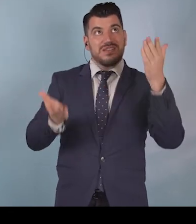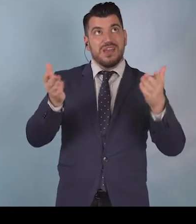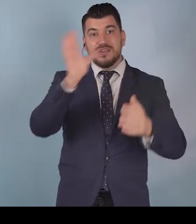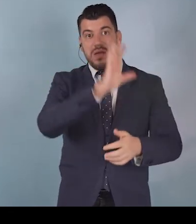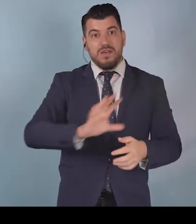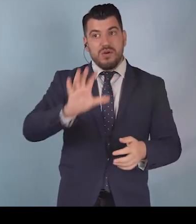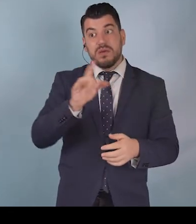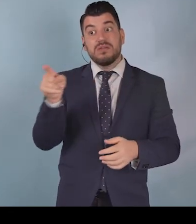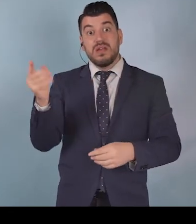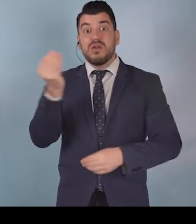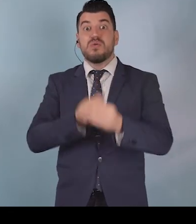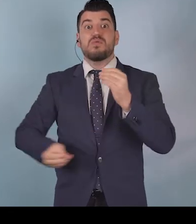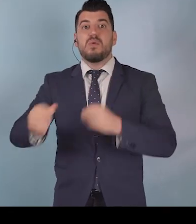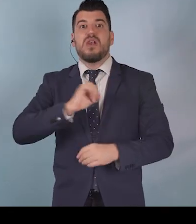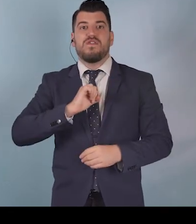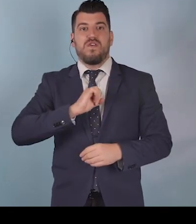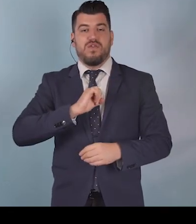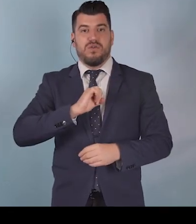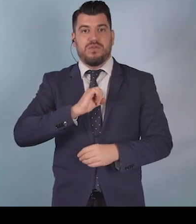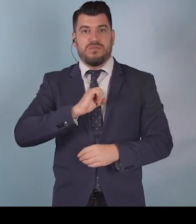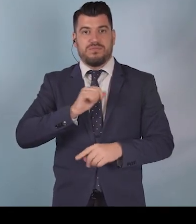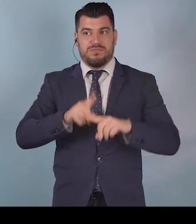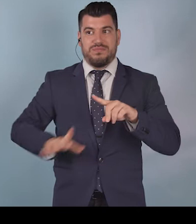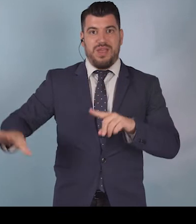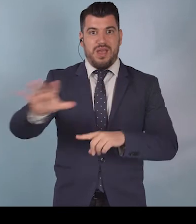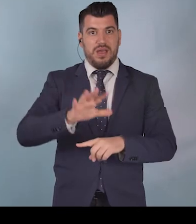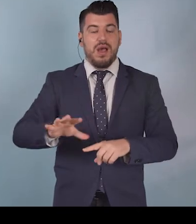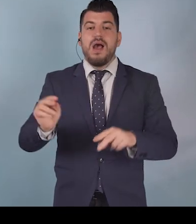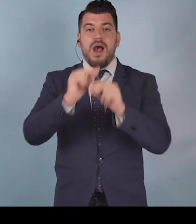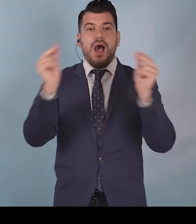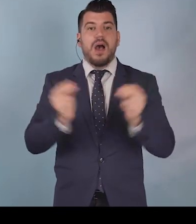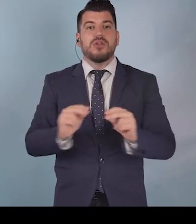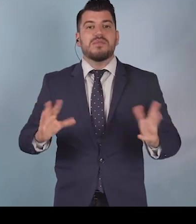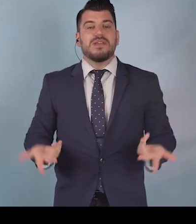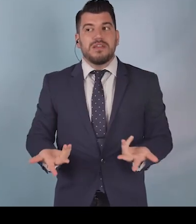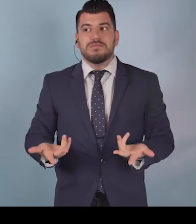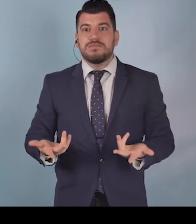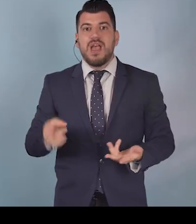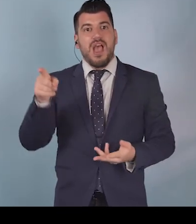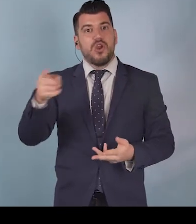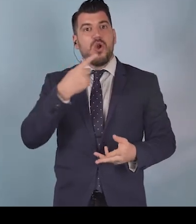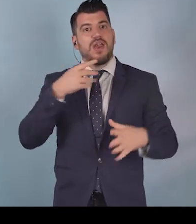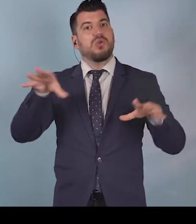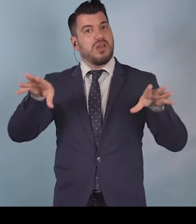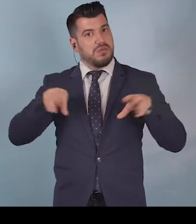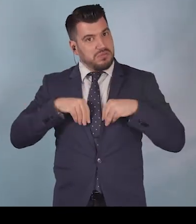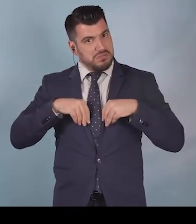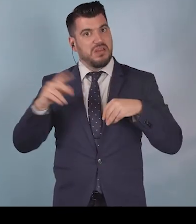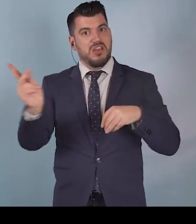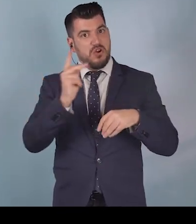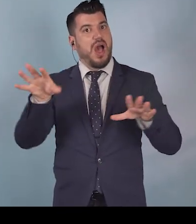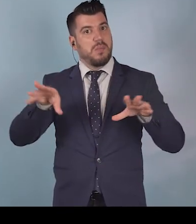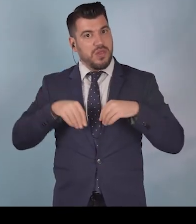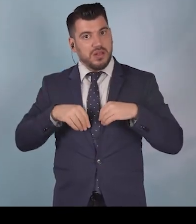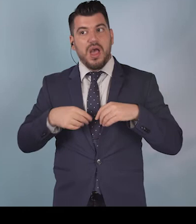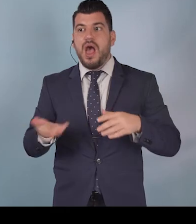Ελλάδα, αίσθηση φόβου, θυματοποίηση. Άρα λοιπόν υπάρχει αυτό το φαινομενικά αντιφατικό